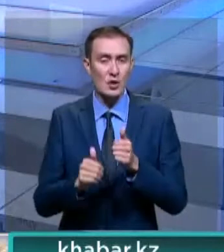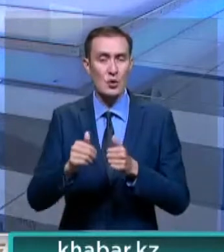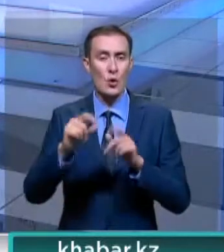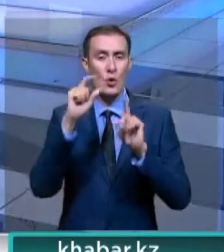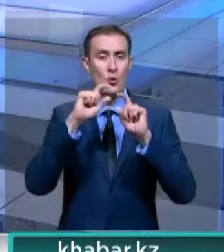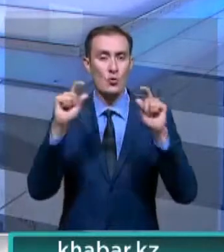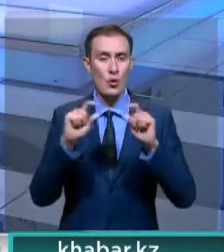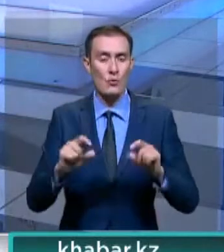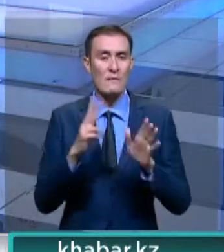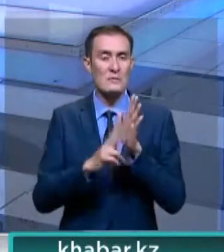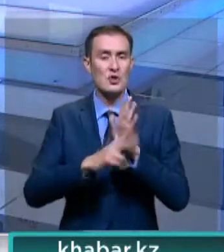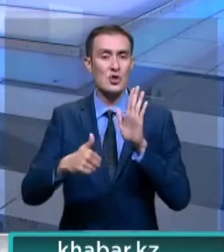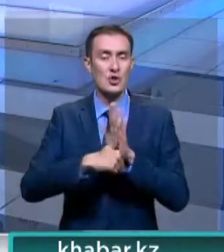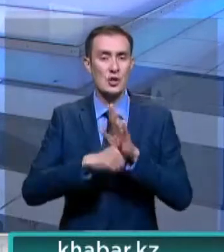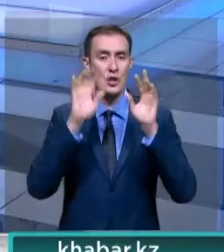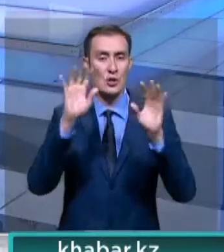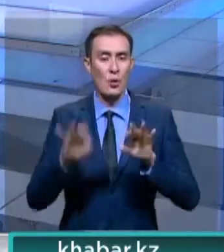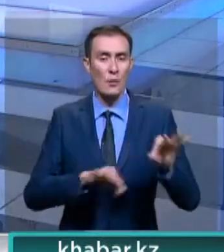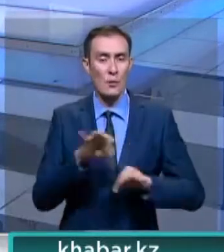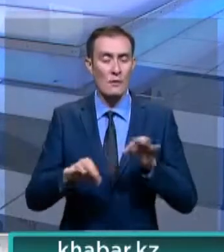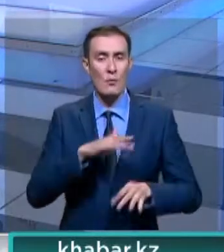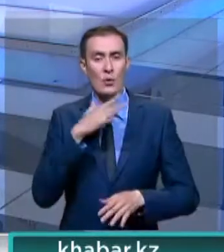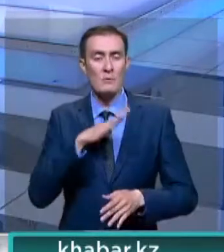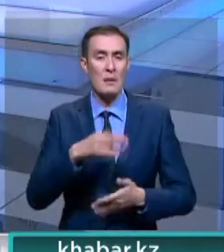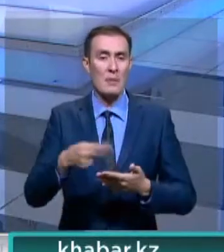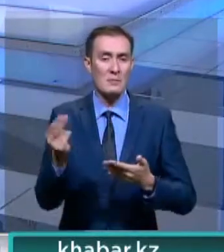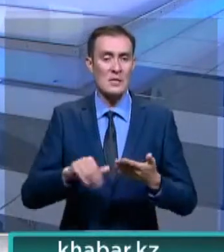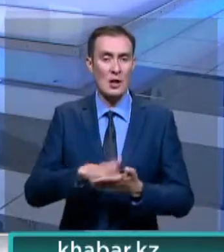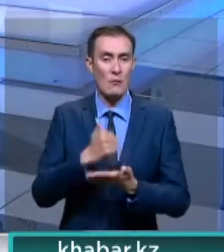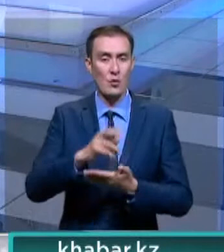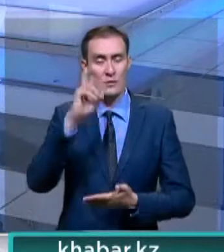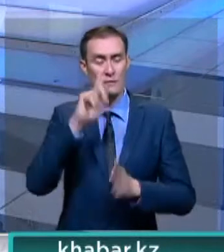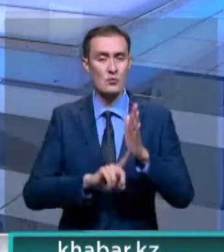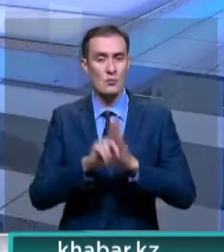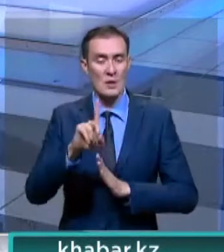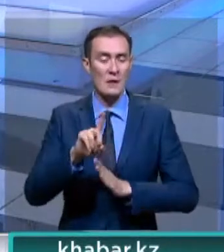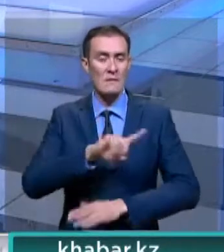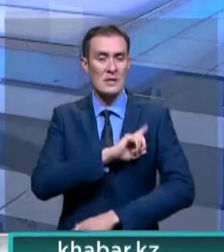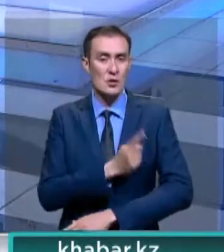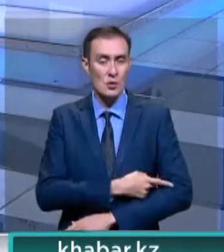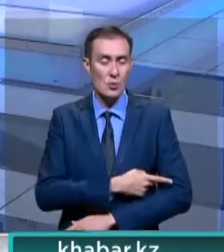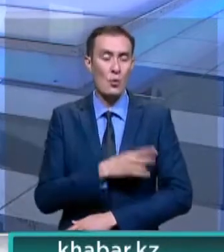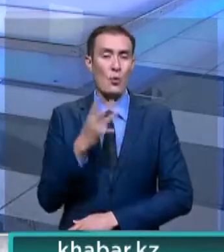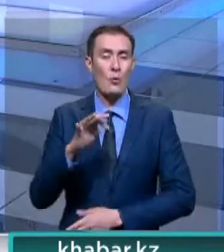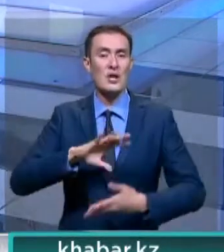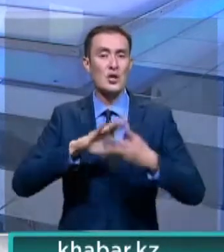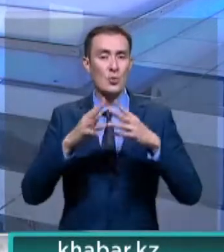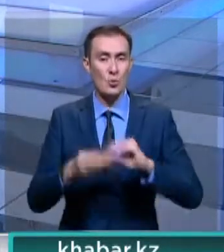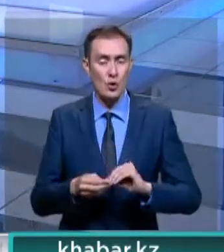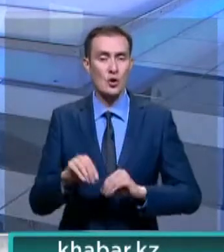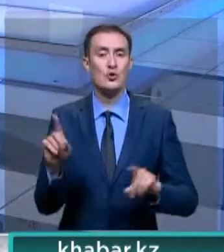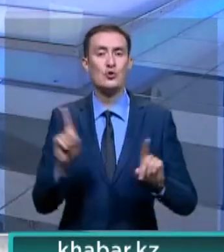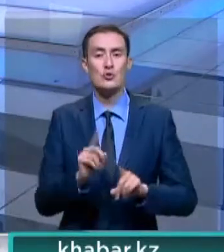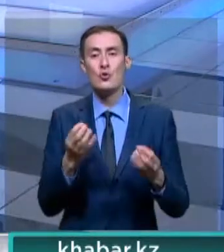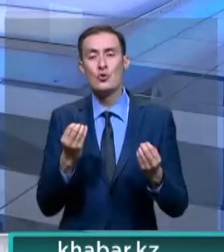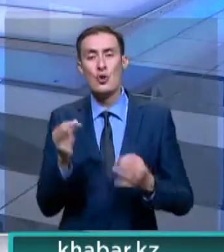норму 86 законопроектов. Многие из них уже подписаны главой государства и вступили в свою законную силу. Об итогах и о том,